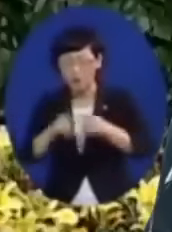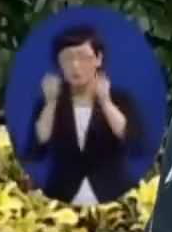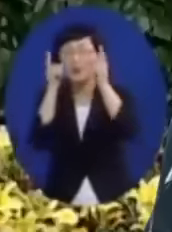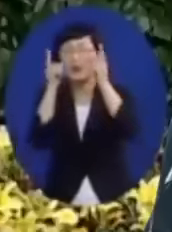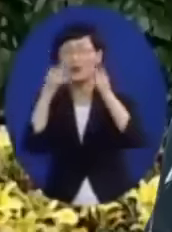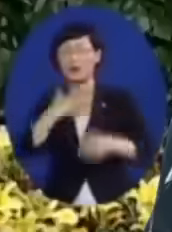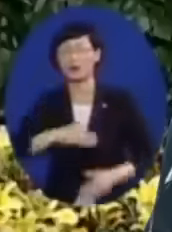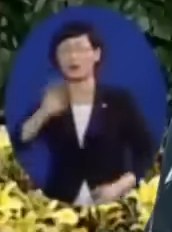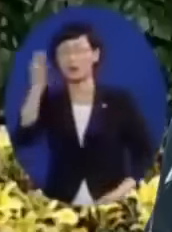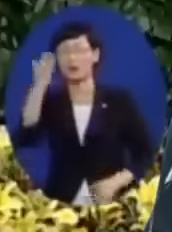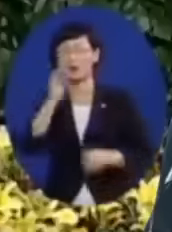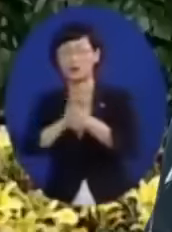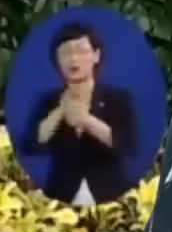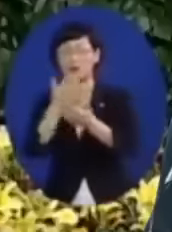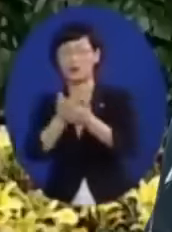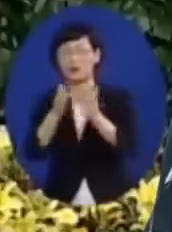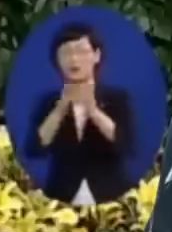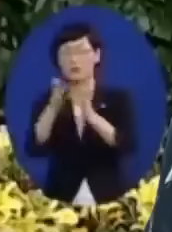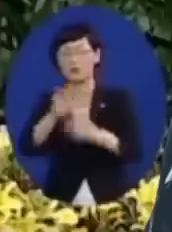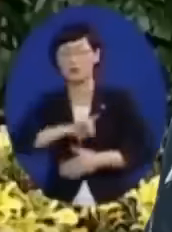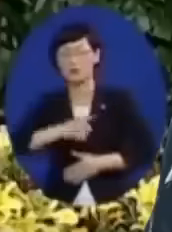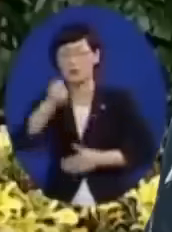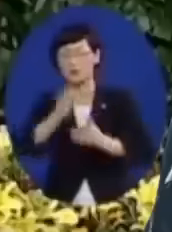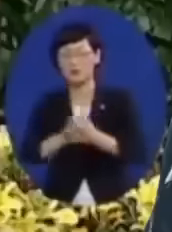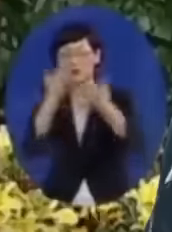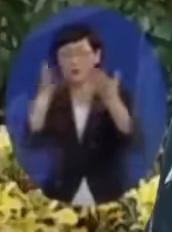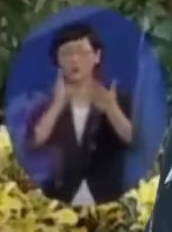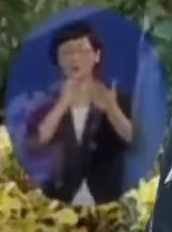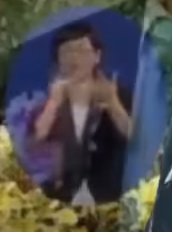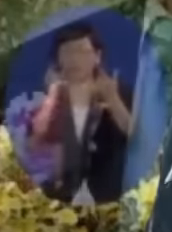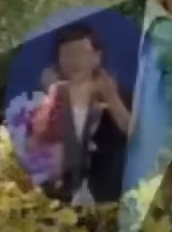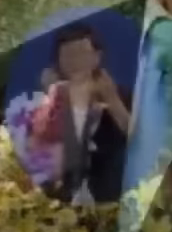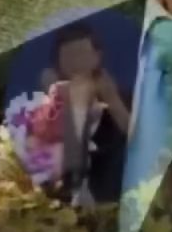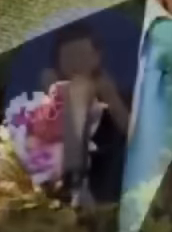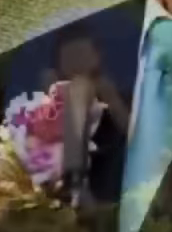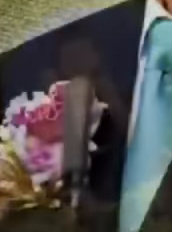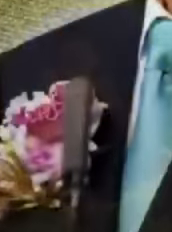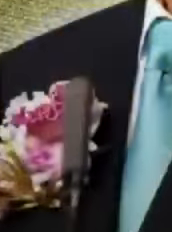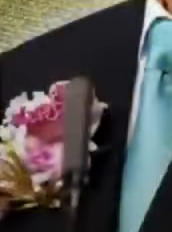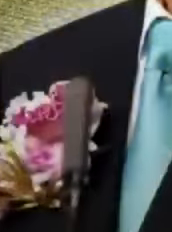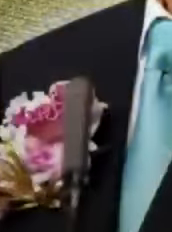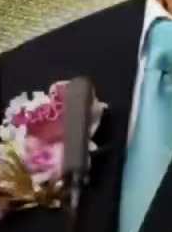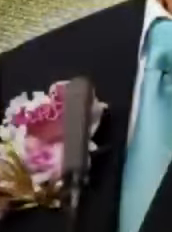알게 도와주시옵소서. 예수님 이름으로 기도드립니다. 아멘.